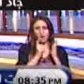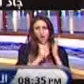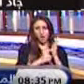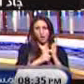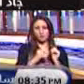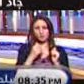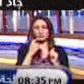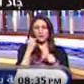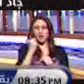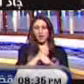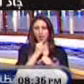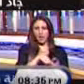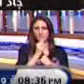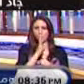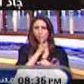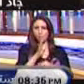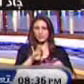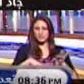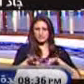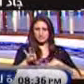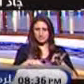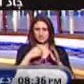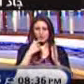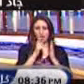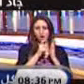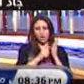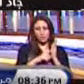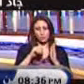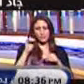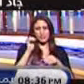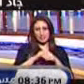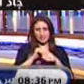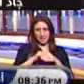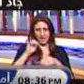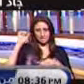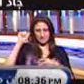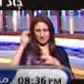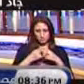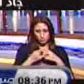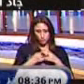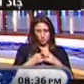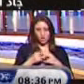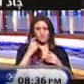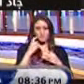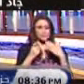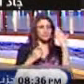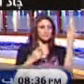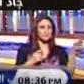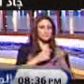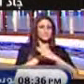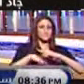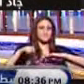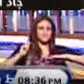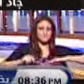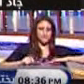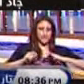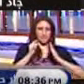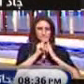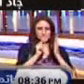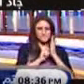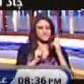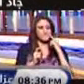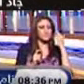مباشر الحقوق السياسيه ومشروع قانون لانتخابات النواب جديدين، وهيتم عرض كامل المشروعين بقى